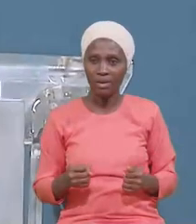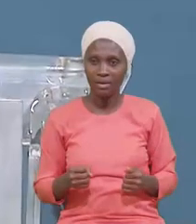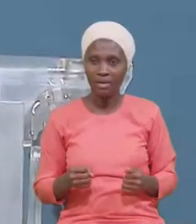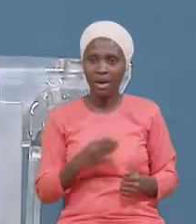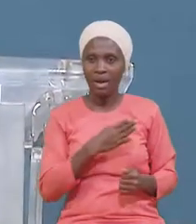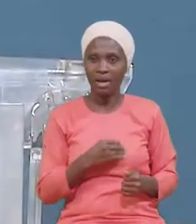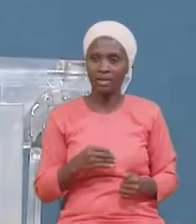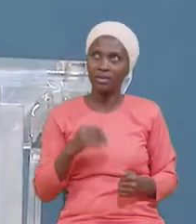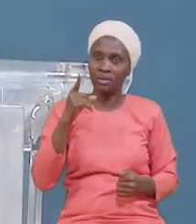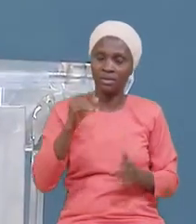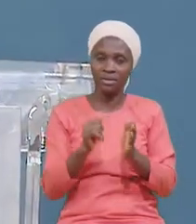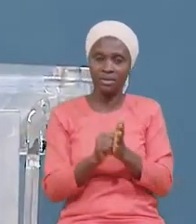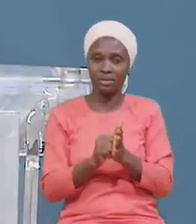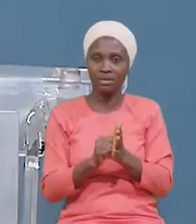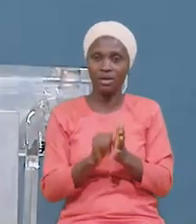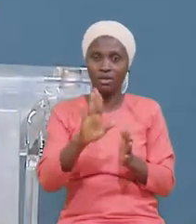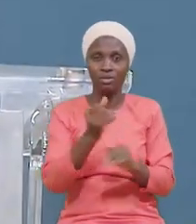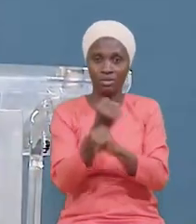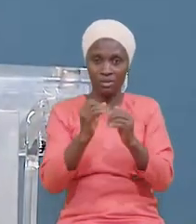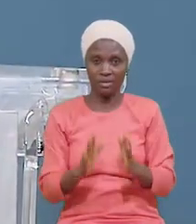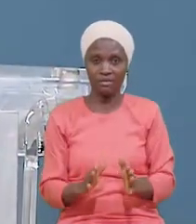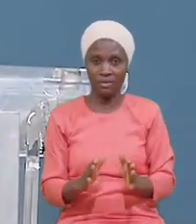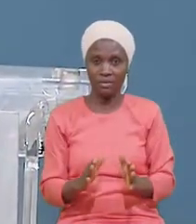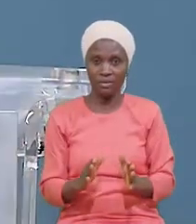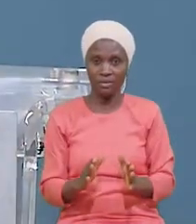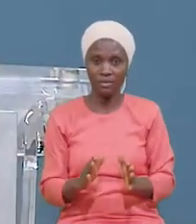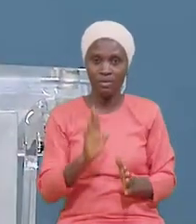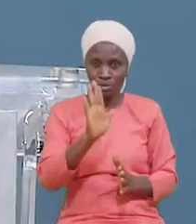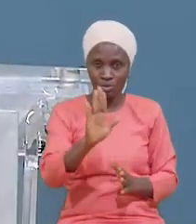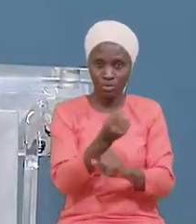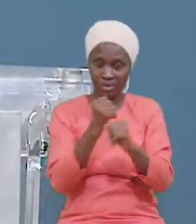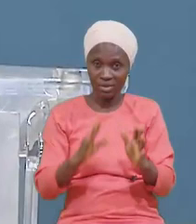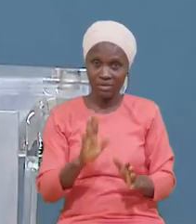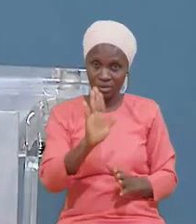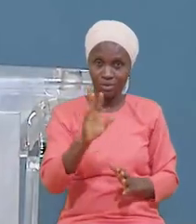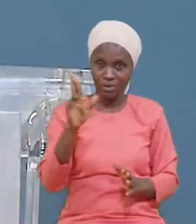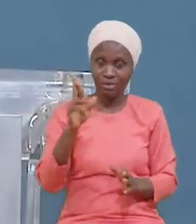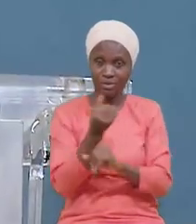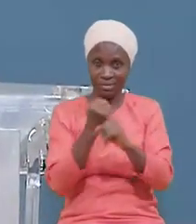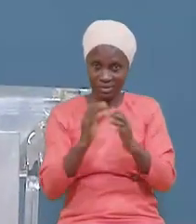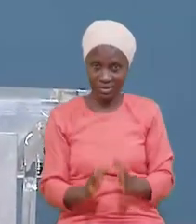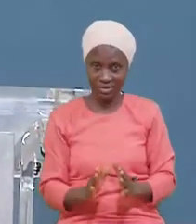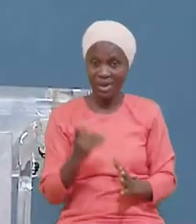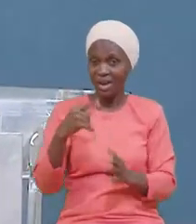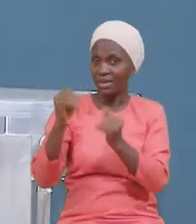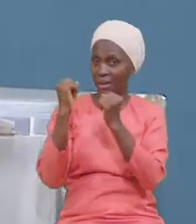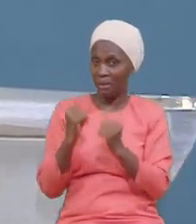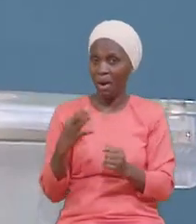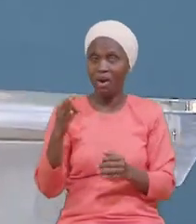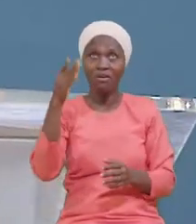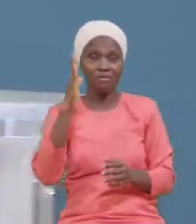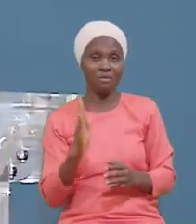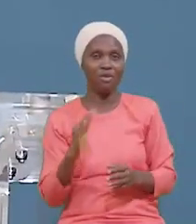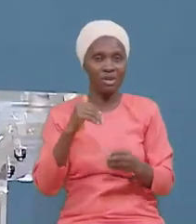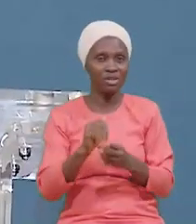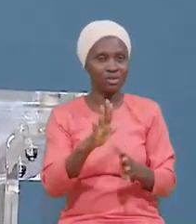యువర్ సేవియర్, యువర్ రిడీమర్, the power of God in